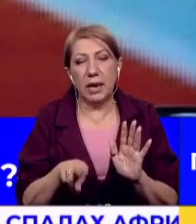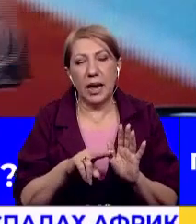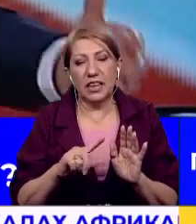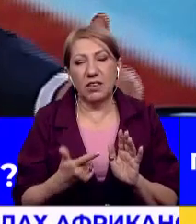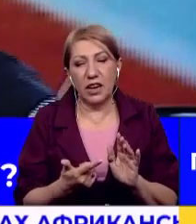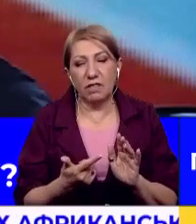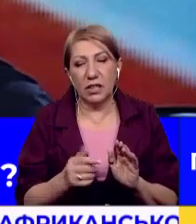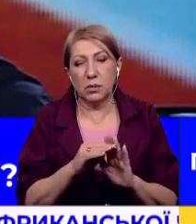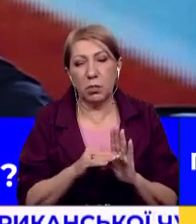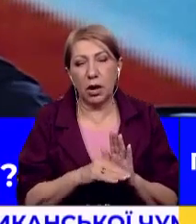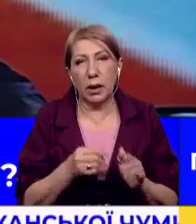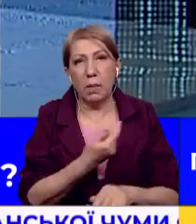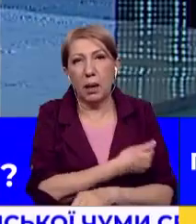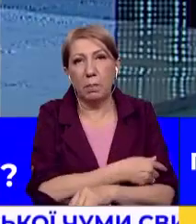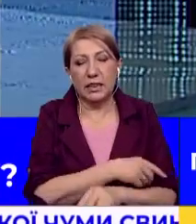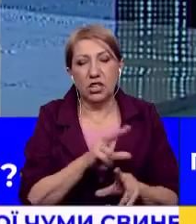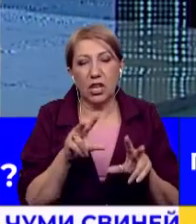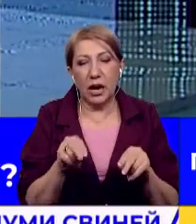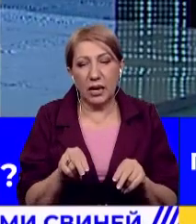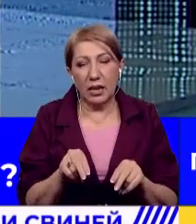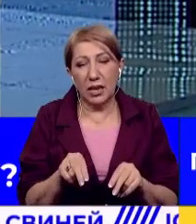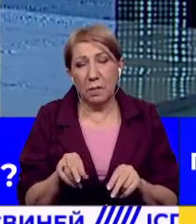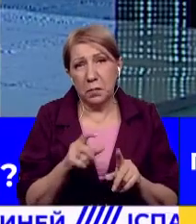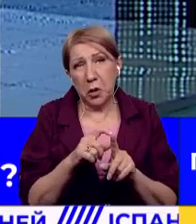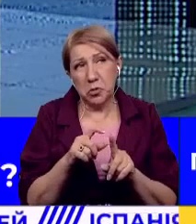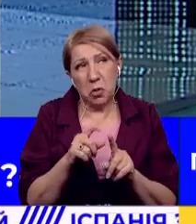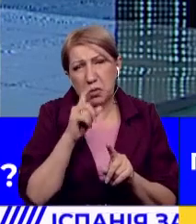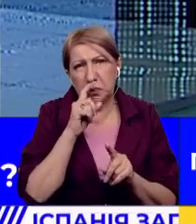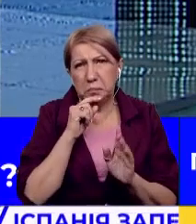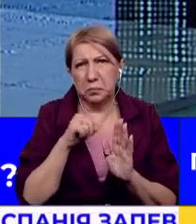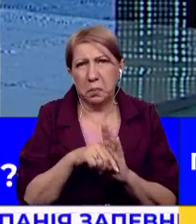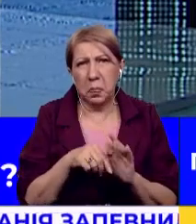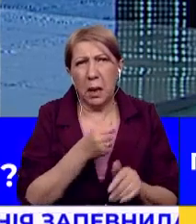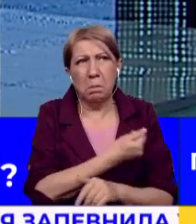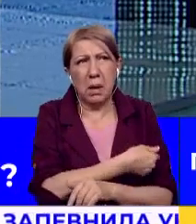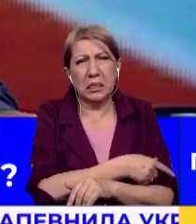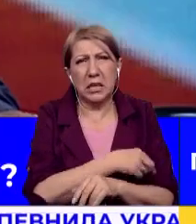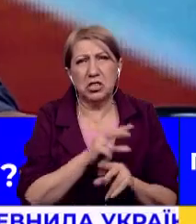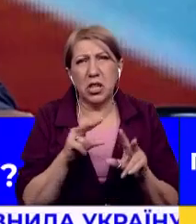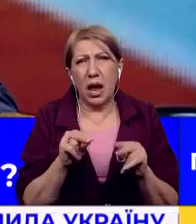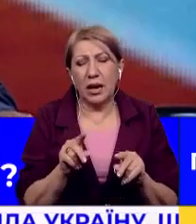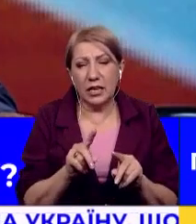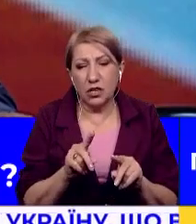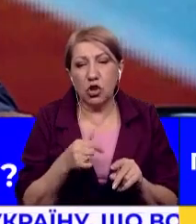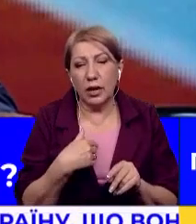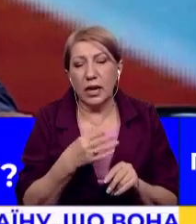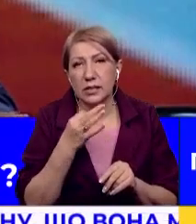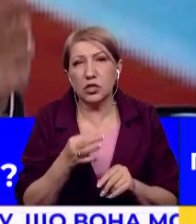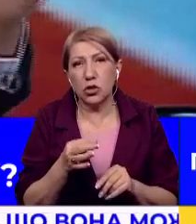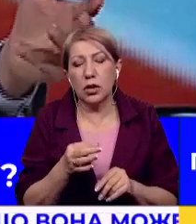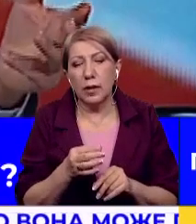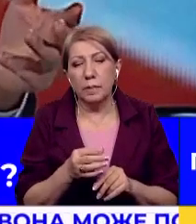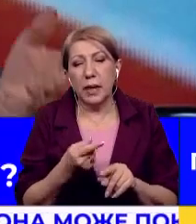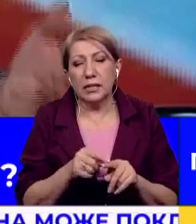із так званої програми медгарантій. Для більшості наших глядачів не зрозуміло, що таке програма медгарантій. Я розкажу, звідки забрали